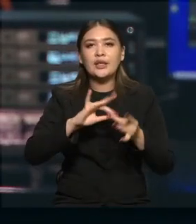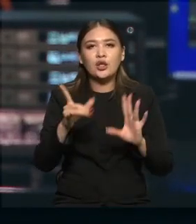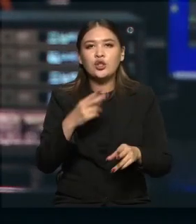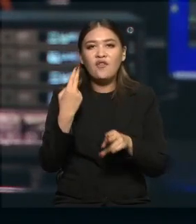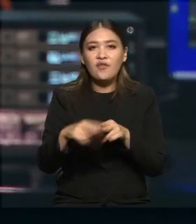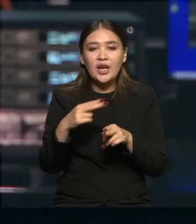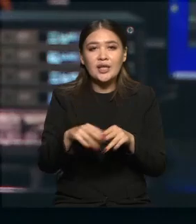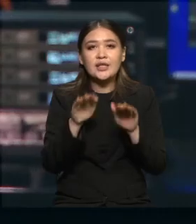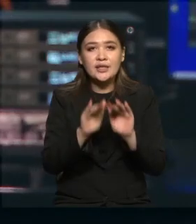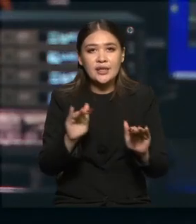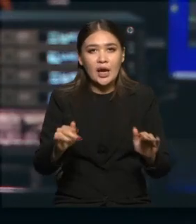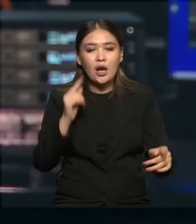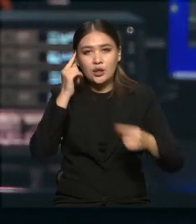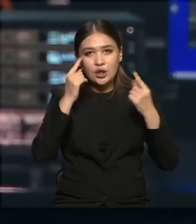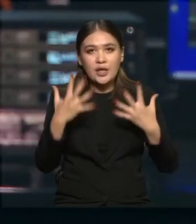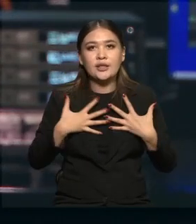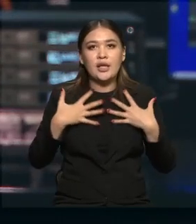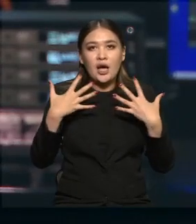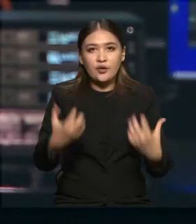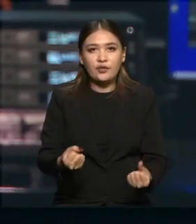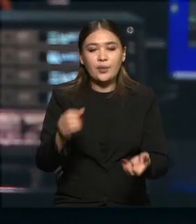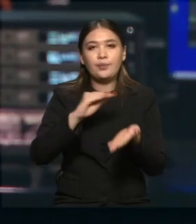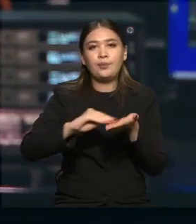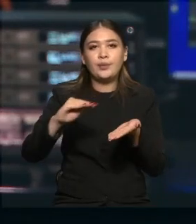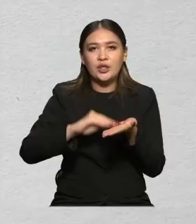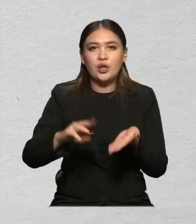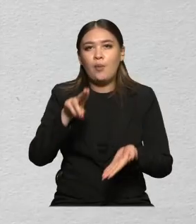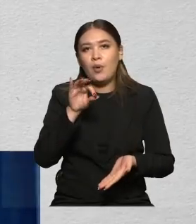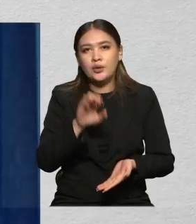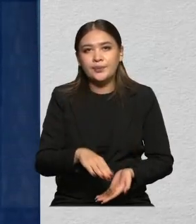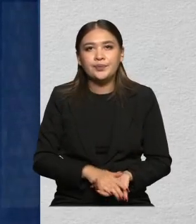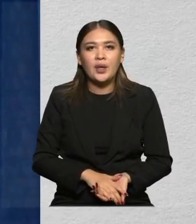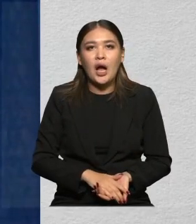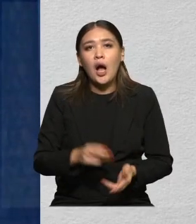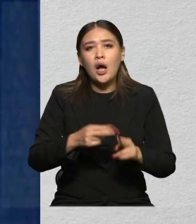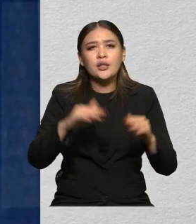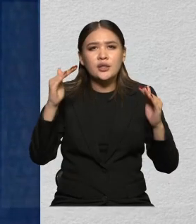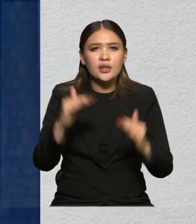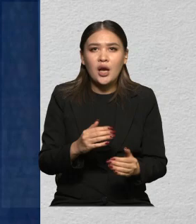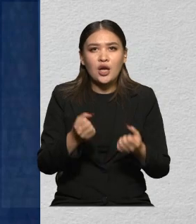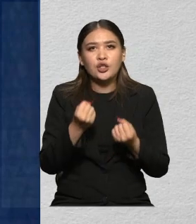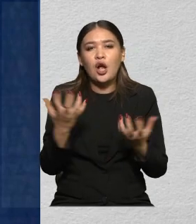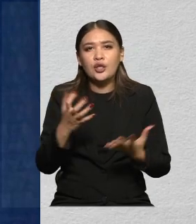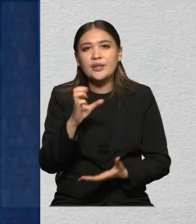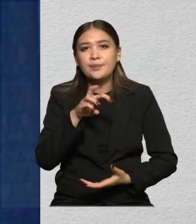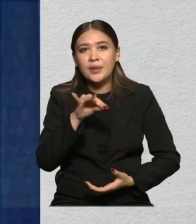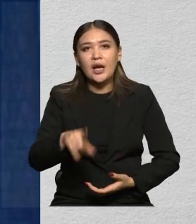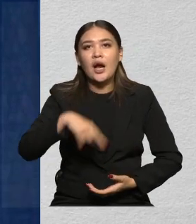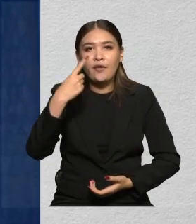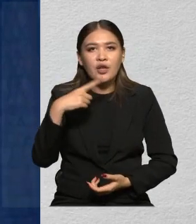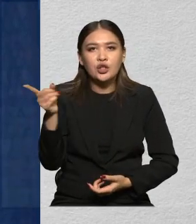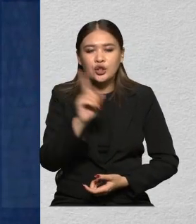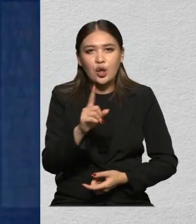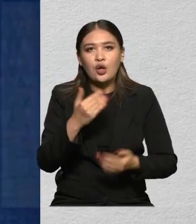вреда детскому ментальному здоровью, пишет The Washington Post. В иске, содержание которого приводят СМИ, говорится,